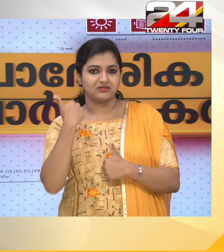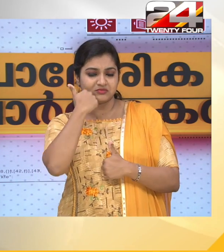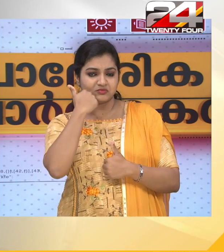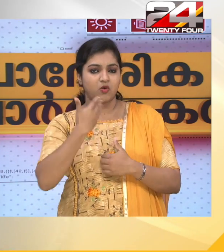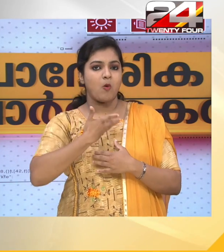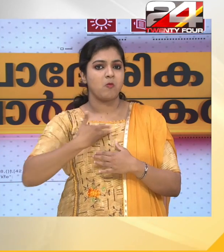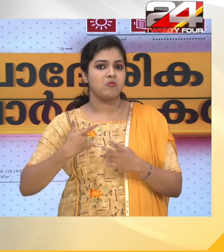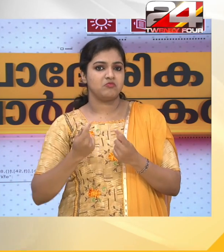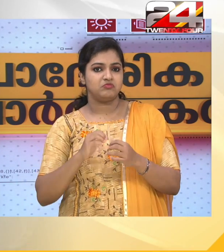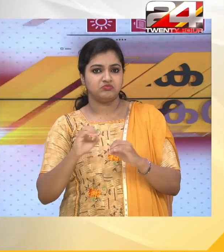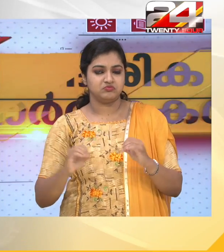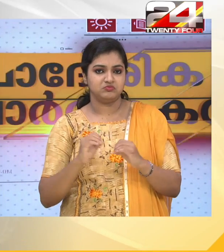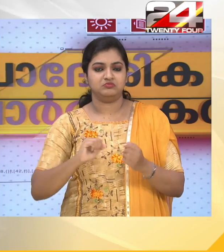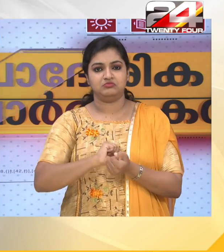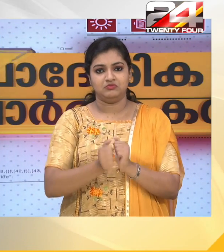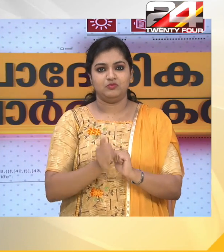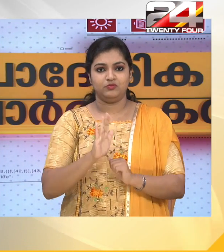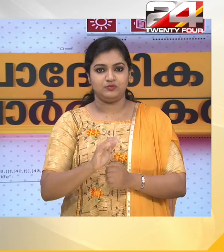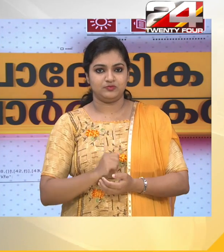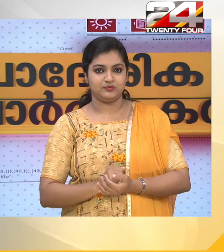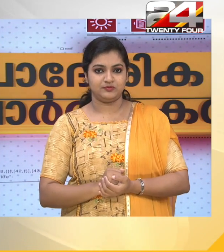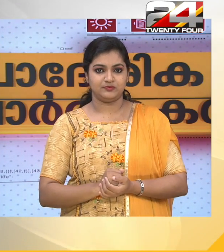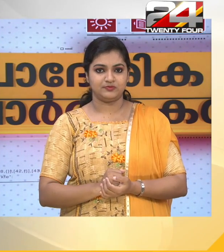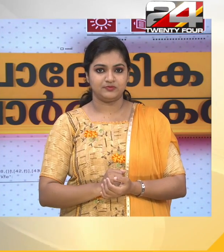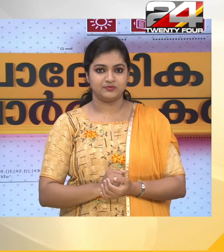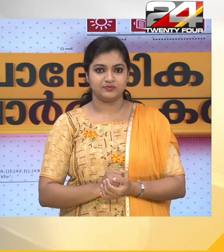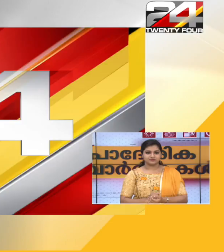ശസ്ത്രക്രിയയ്ക്ക് പണമില്ലാതെ കഷ്ടപ്പാടിലാണ്.